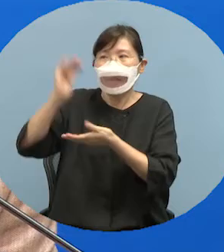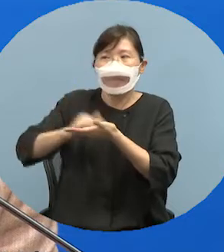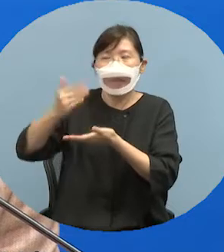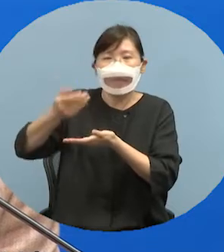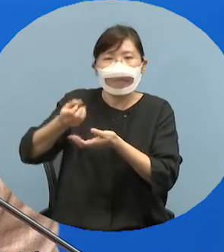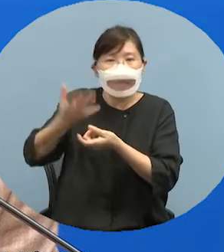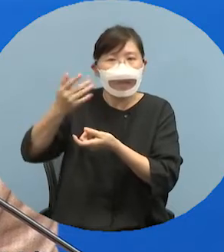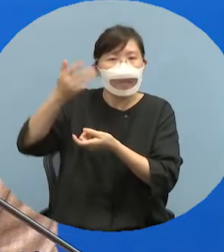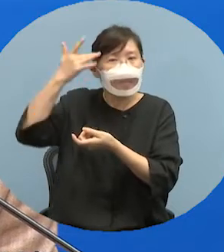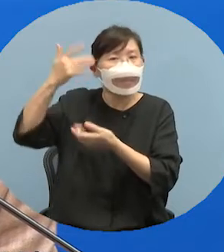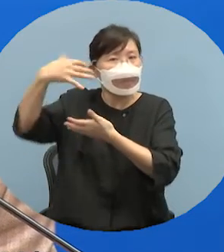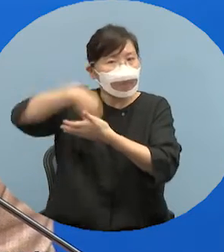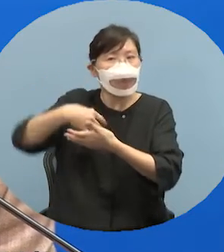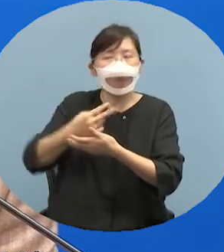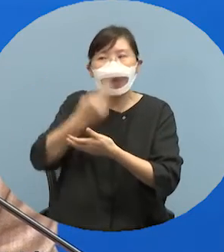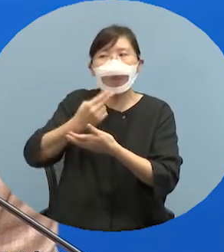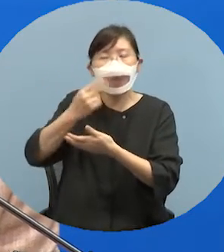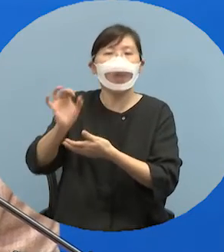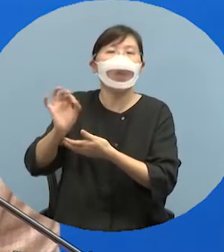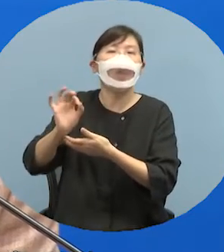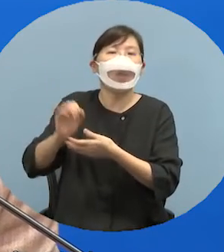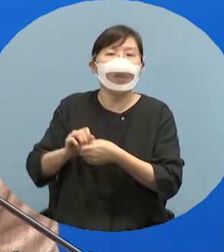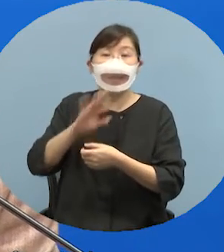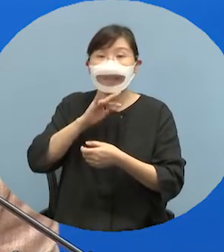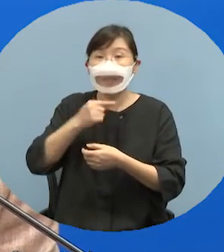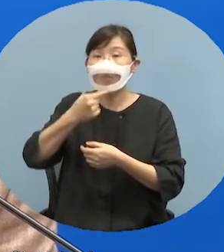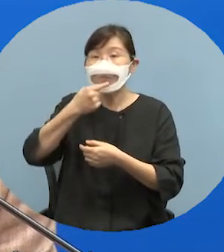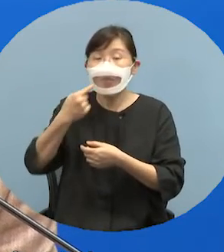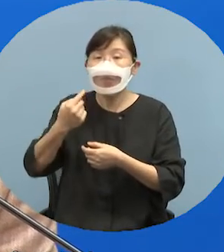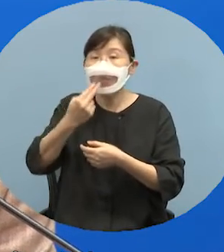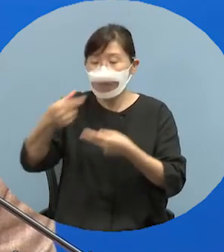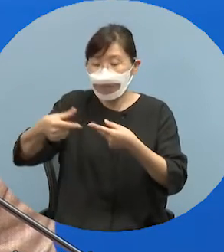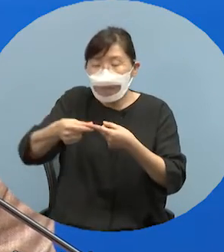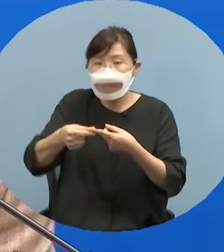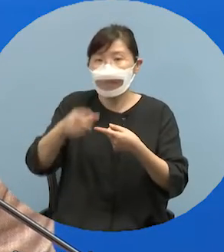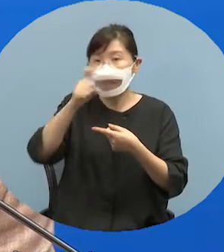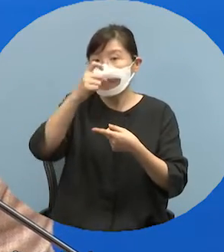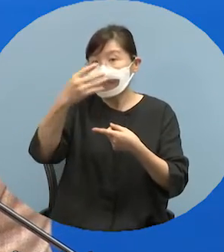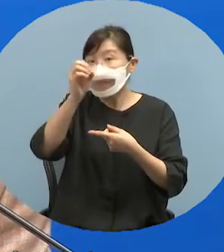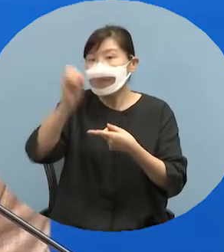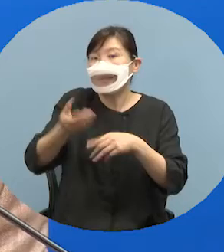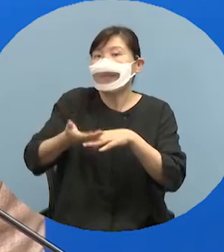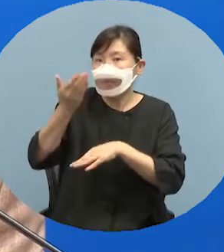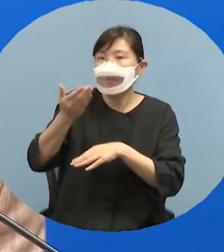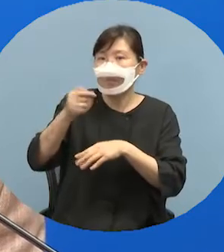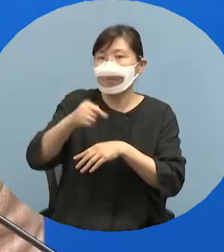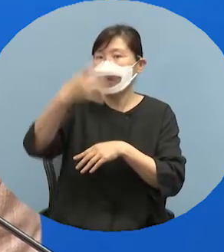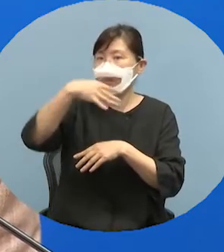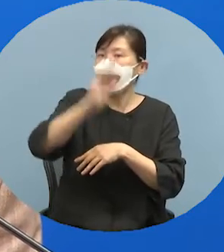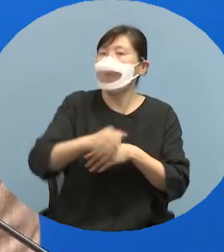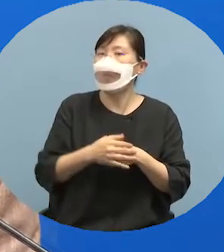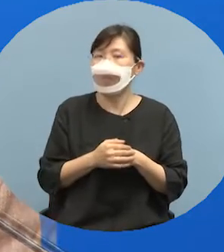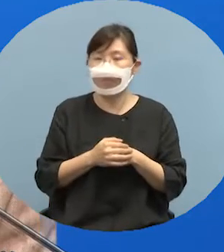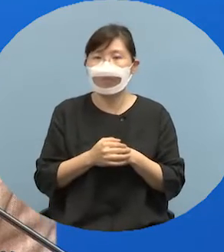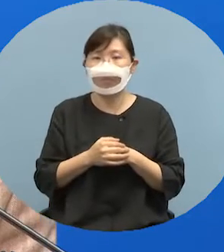內，還有是未有明顯的呼吸衰竭。譬如如果夾手指它還是有 94% 以上，這個就很適合用這類